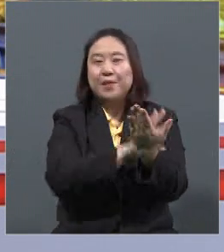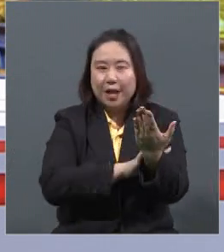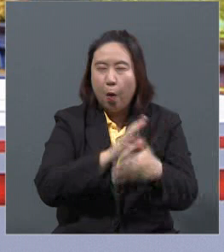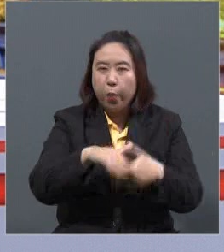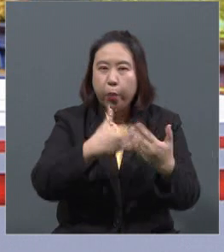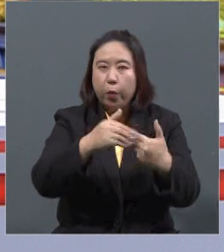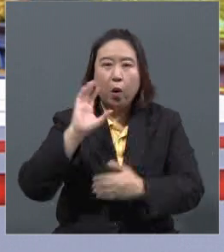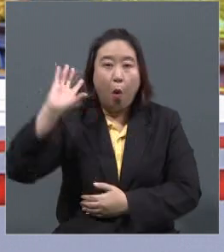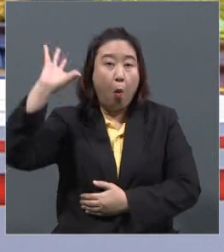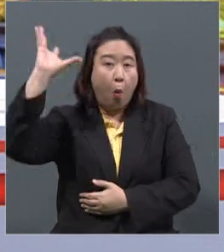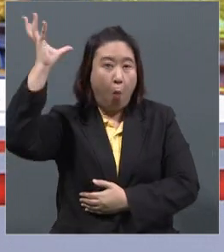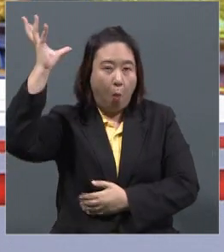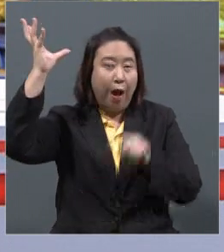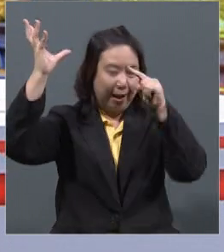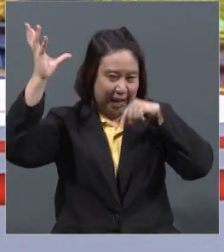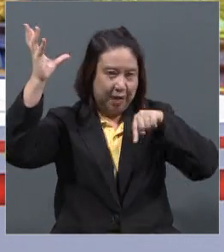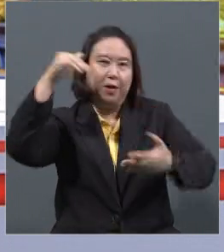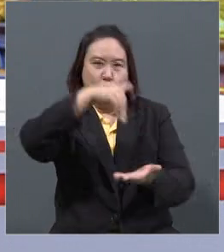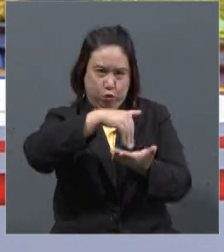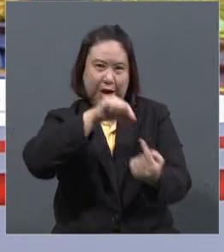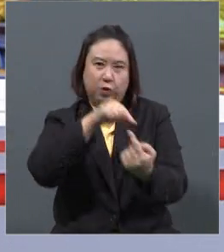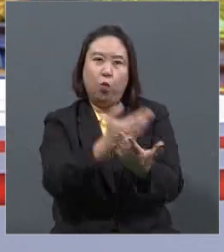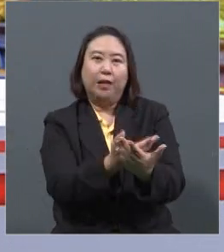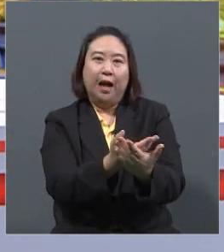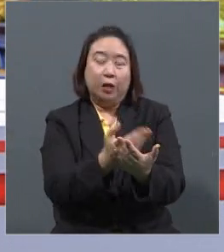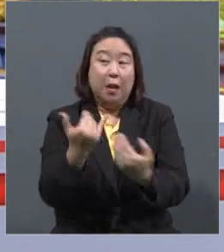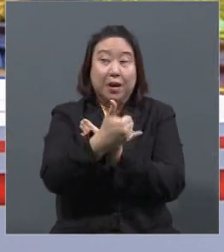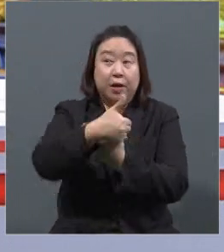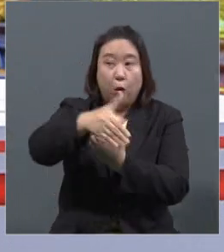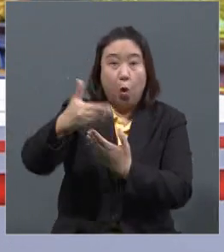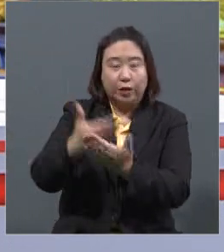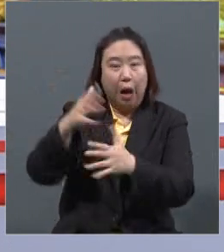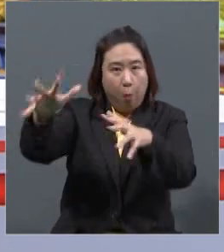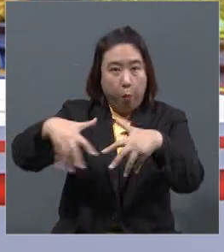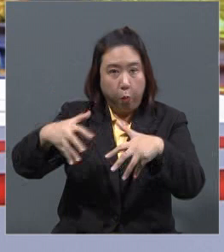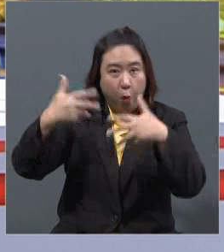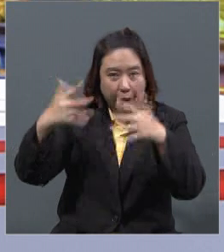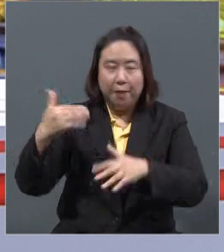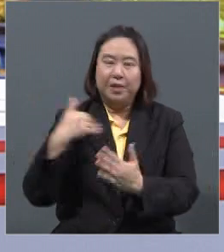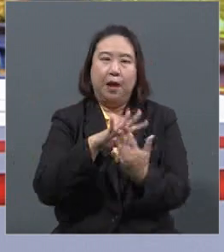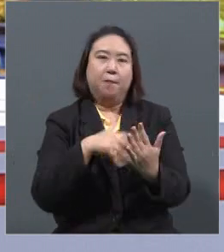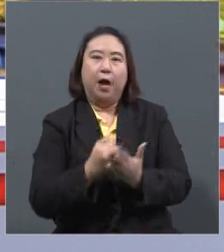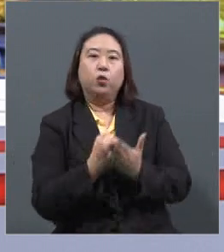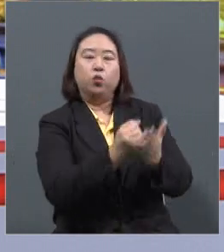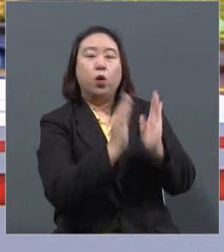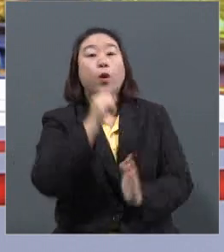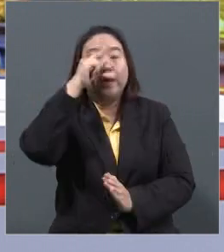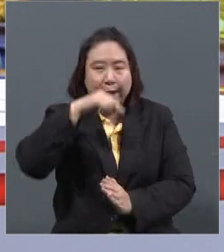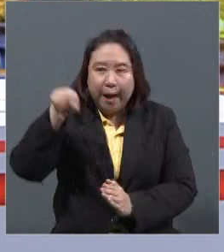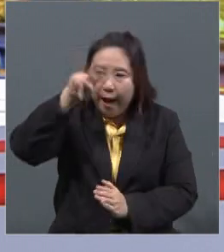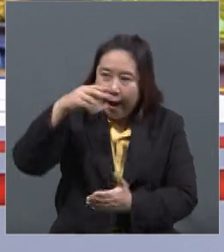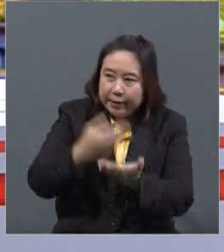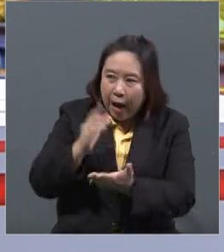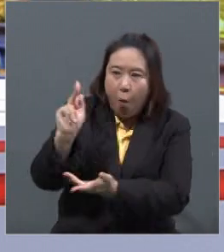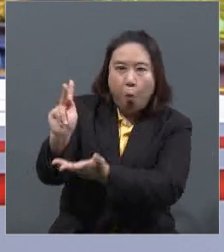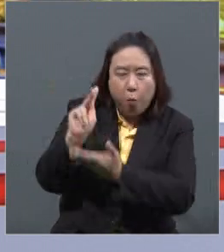เงินของโลกนะคะนอกจากที่จะเป็นการดึงเม็ดเงินจากทั่วโลกแล้วก็ยังมีมาตรการช่วยเหลือคนไทยให้เข้าถึงแหล่งเงินทุนเพื่อที่